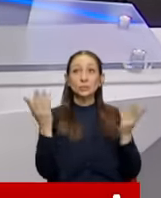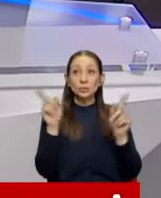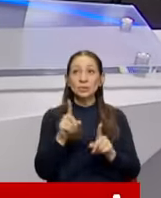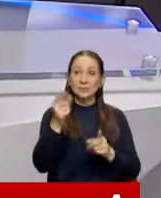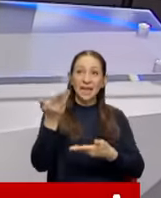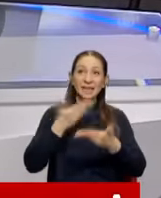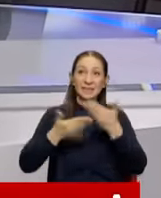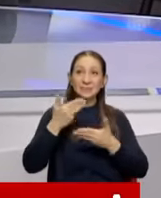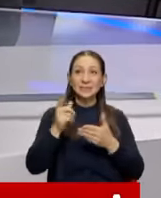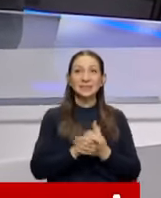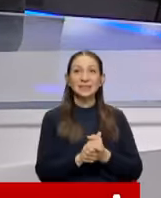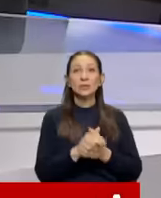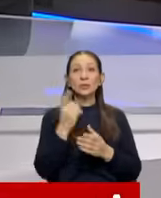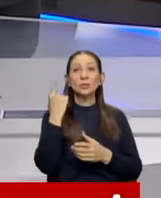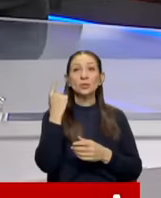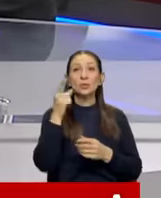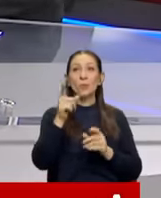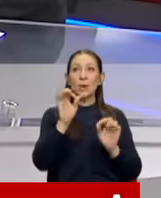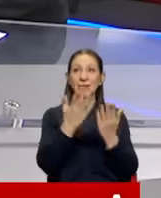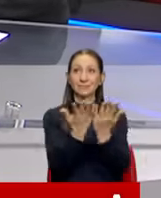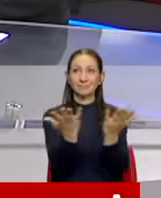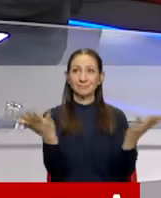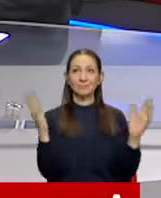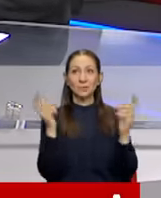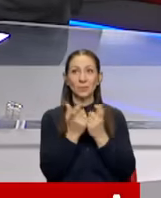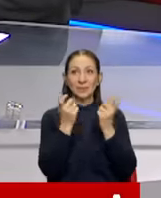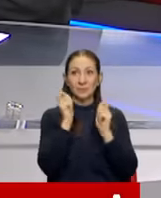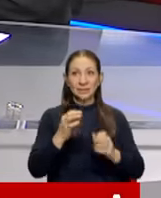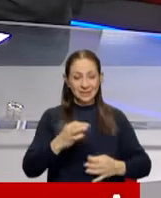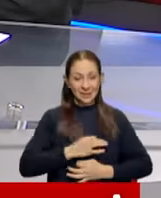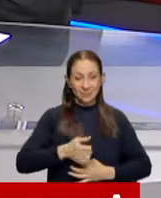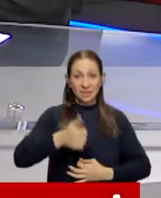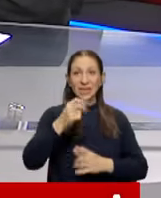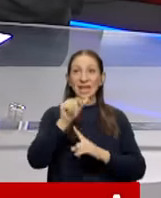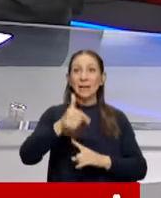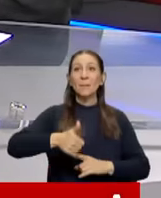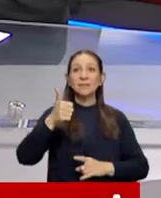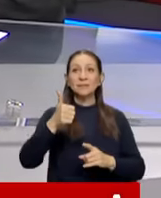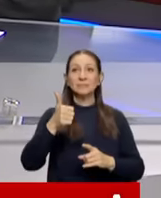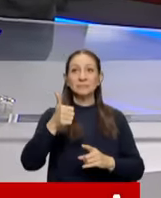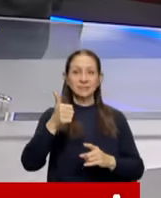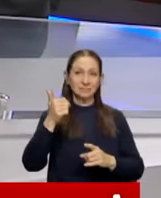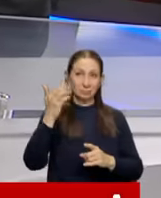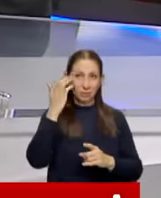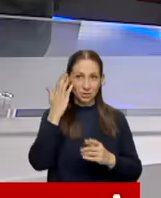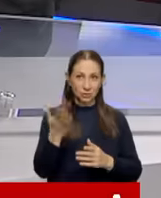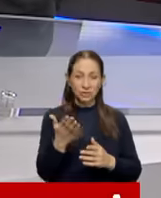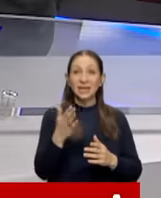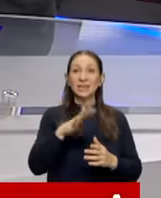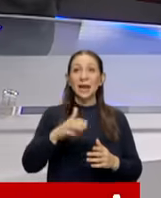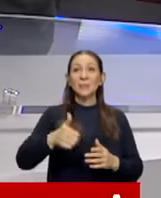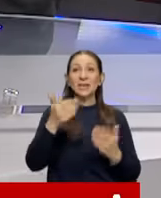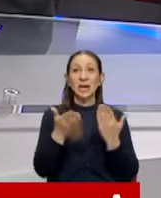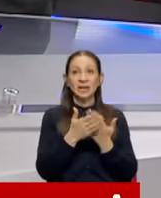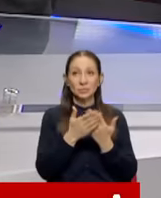yandan da siz bize anlatır mısınız Tabii dün böyle bir toplantı yaptık Sayın başkanımız ve il başkanımızın önderliğinde Eee genel